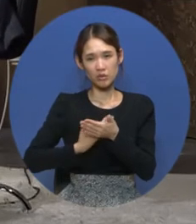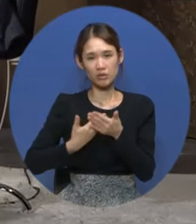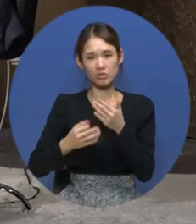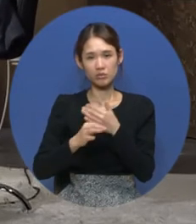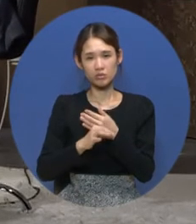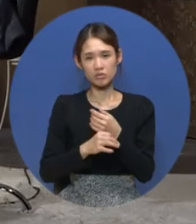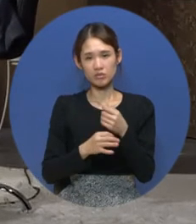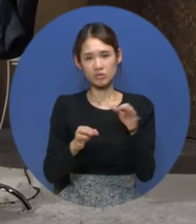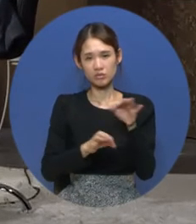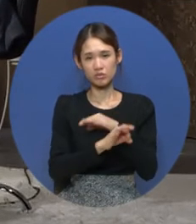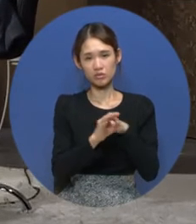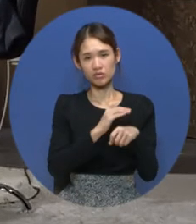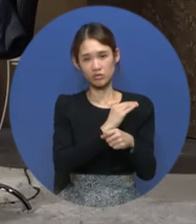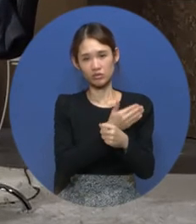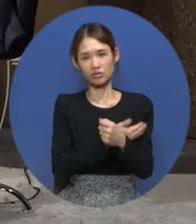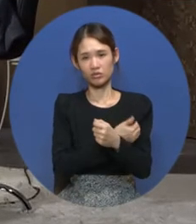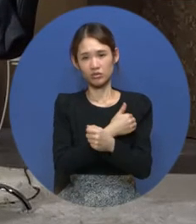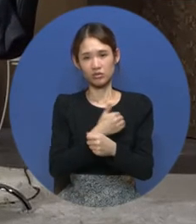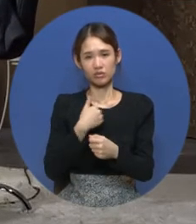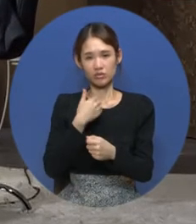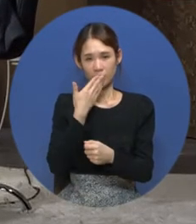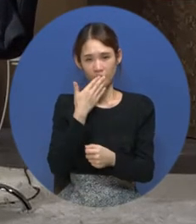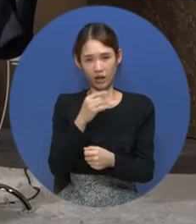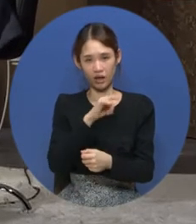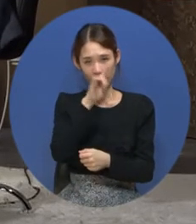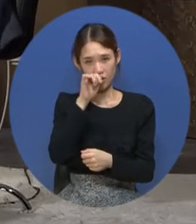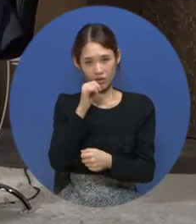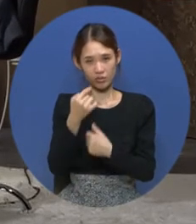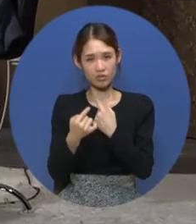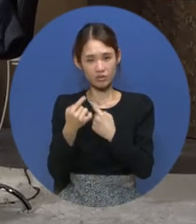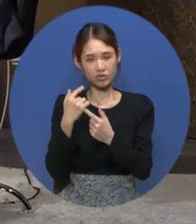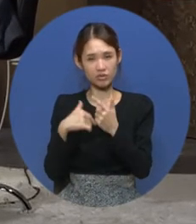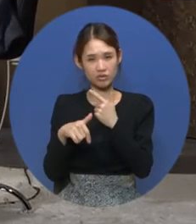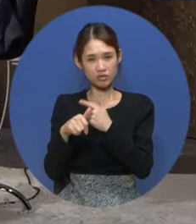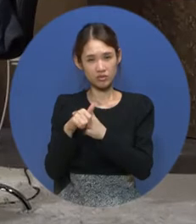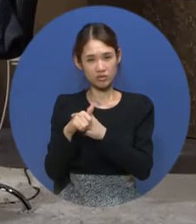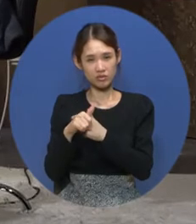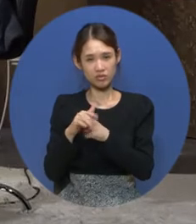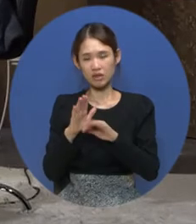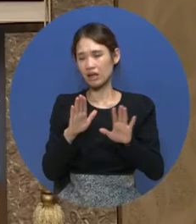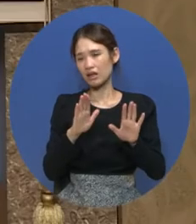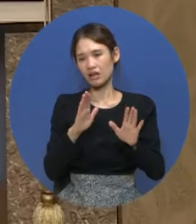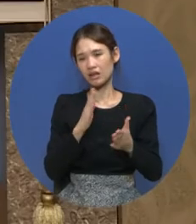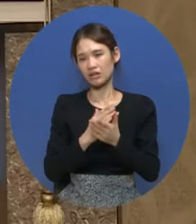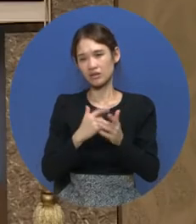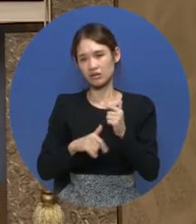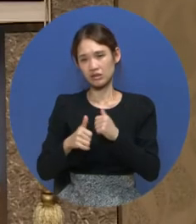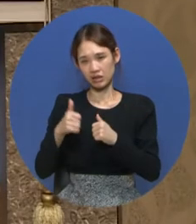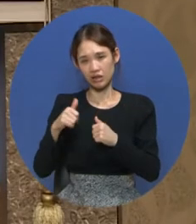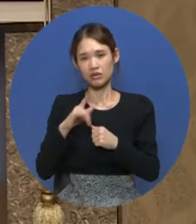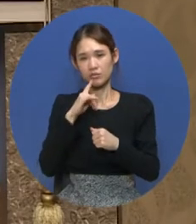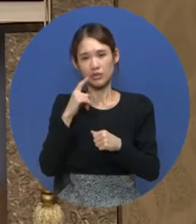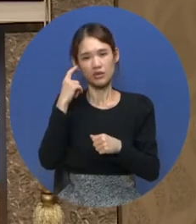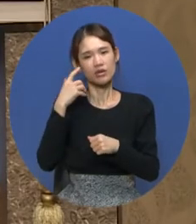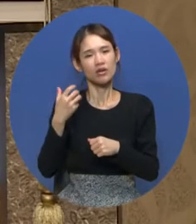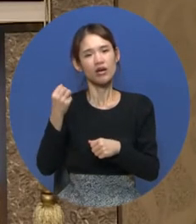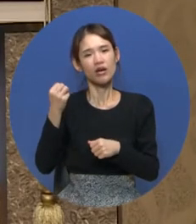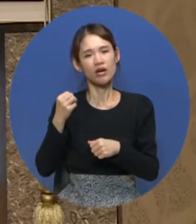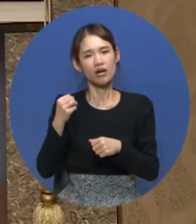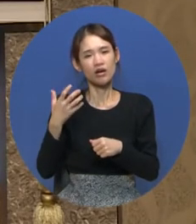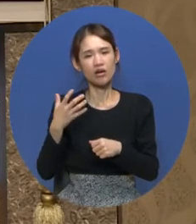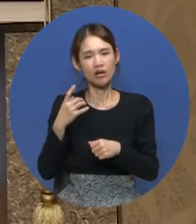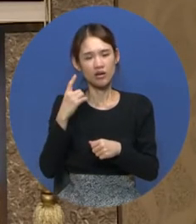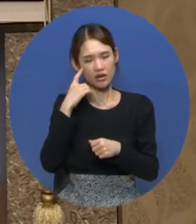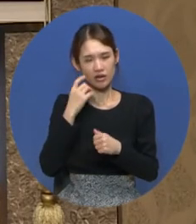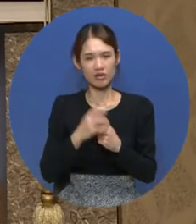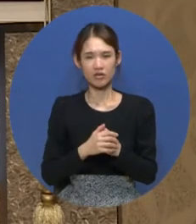조금의 경제적인 여유 때문에 일을 할 수가 있을까 하군 것 보다는 안하는 게 더 낫겠다 라고 하는 그러한 생각을 갖게